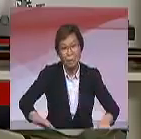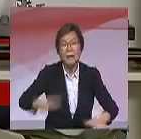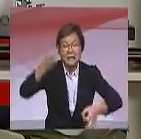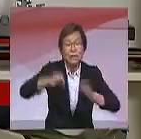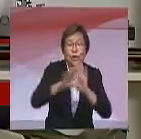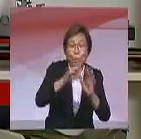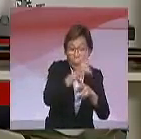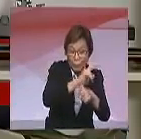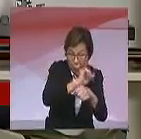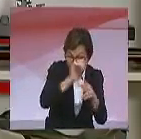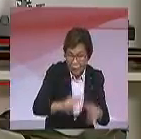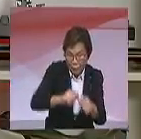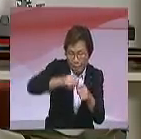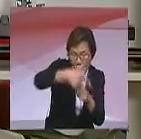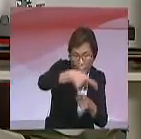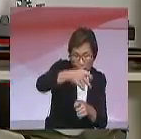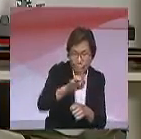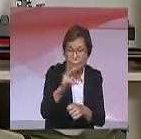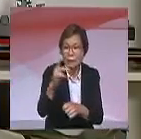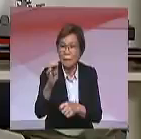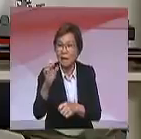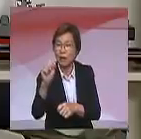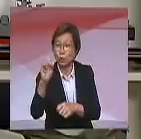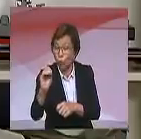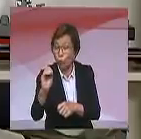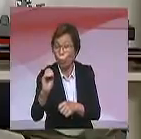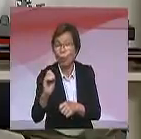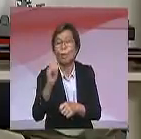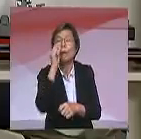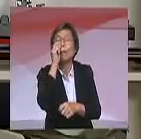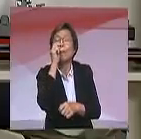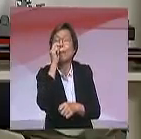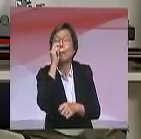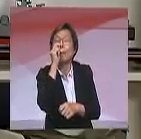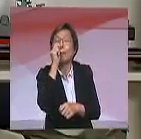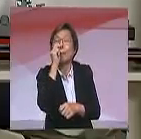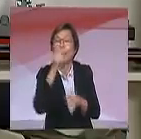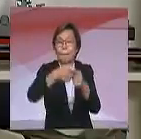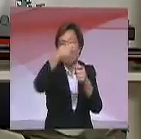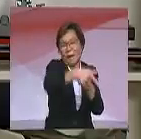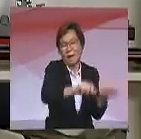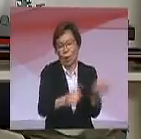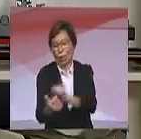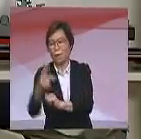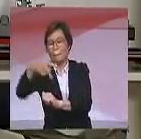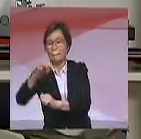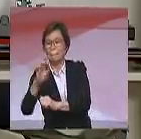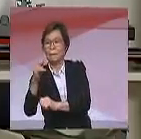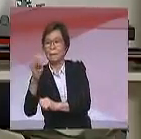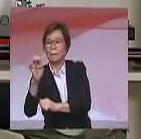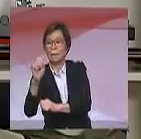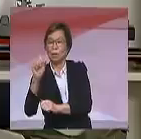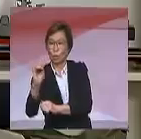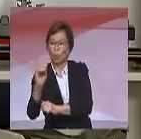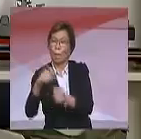perkeso, ujian swab test itu kosnya akan ditanggung oleh perkeso. Saya difahamkan